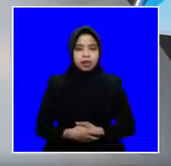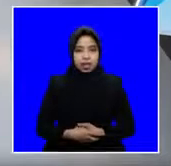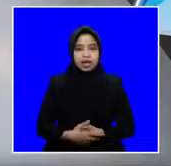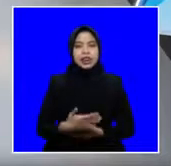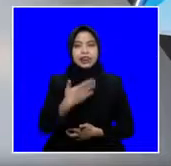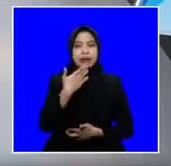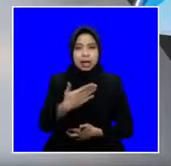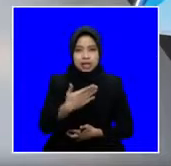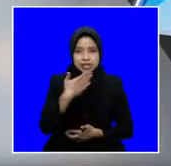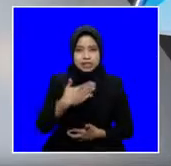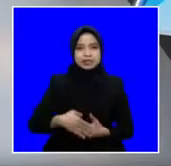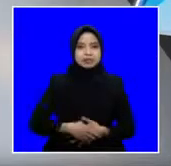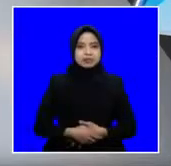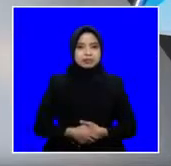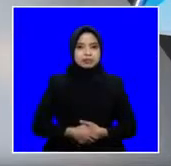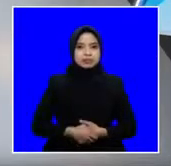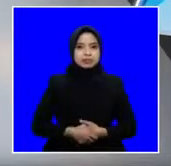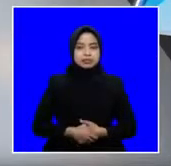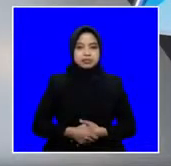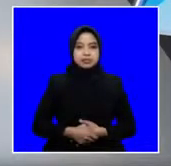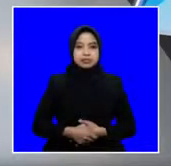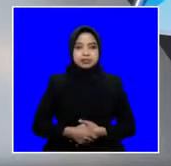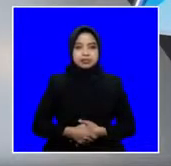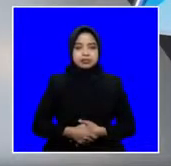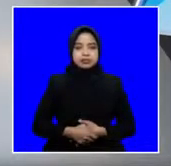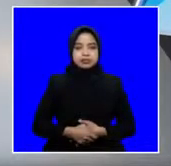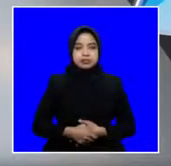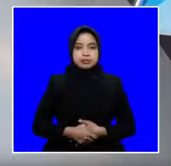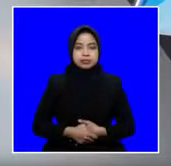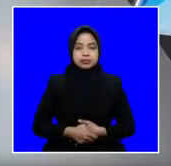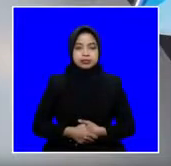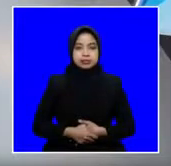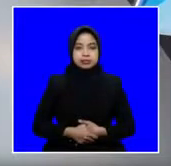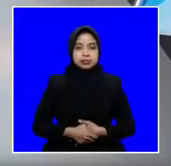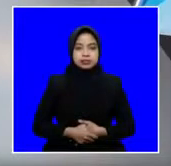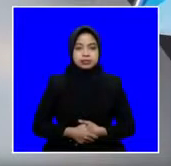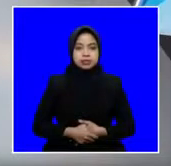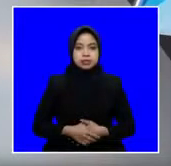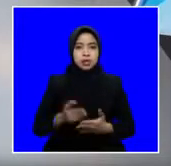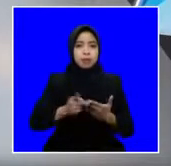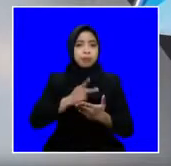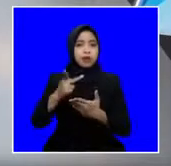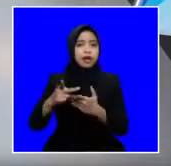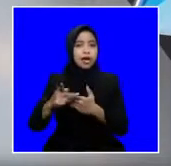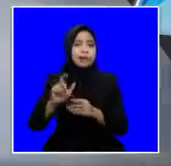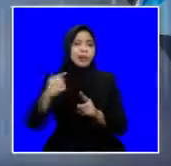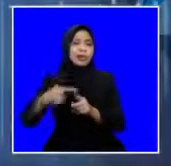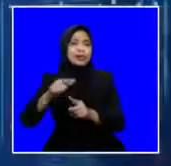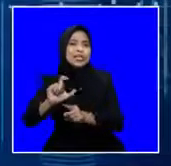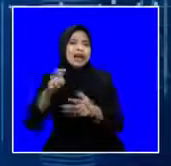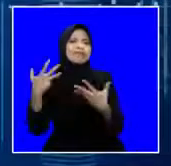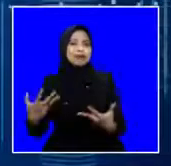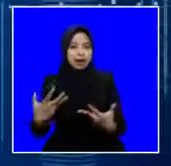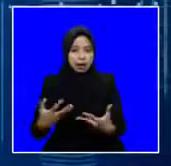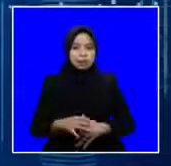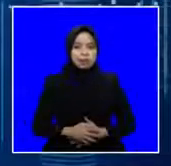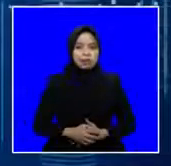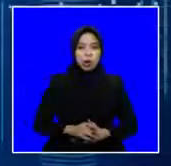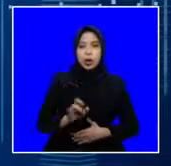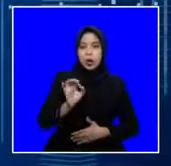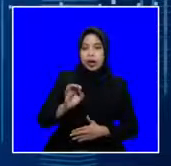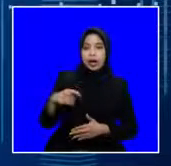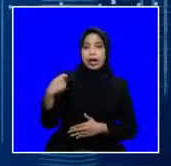Mbak. Pertanyaan pertama, bagaimana mengukur keberhasilan program ini? Kami LPDP dan